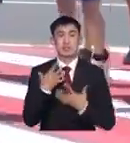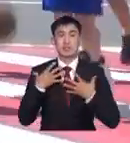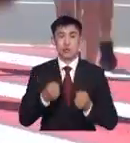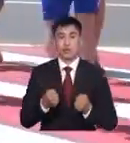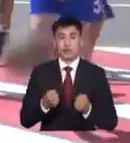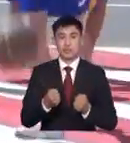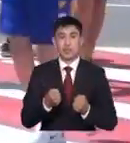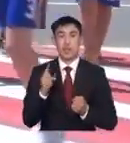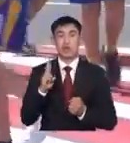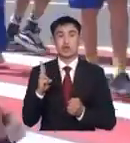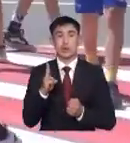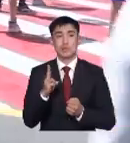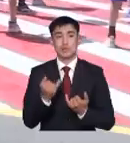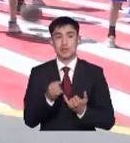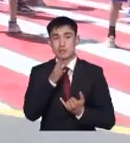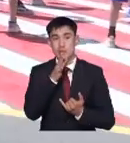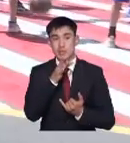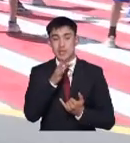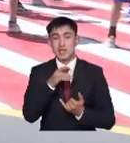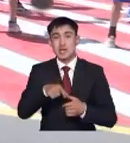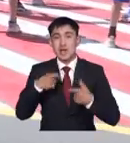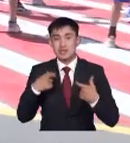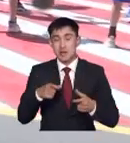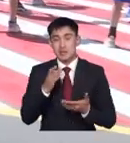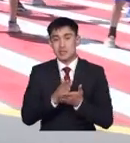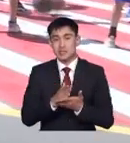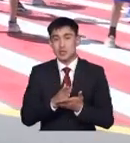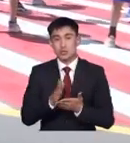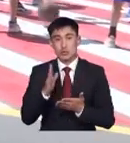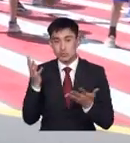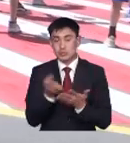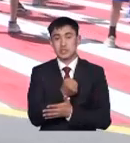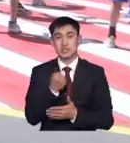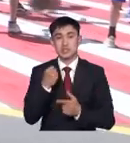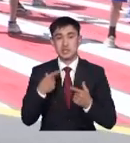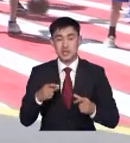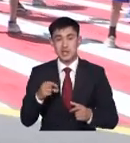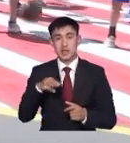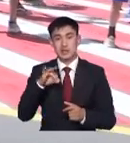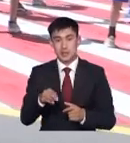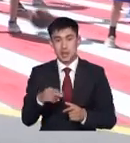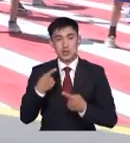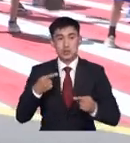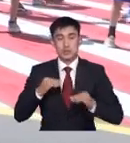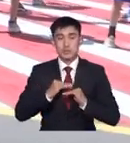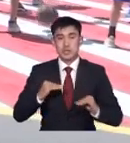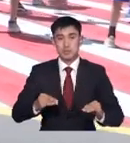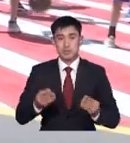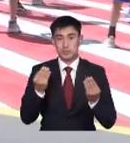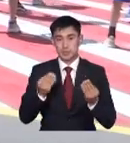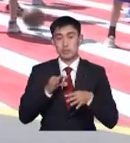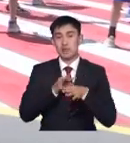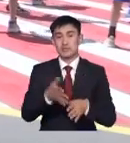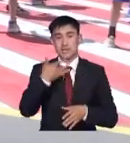здоровья, тем, кто на данный момент сдает экзамены, прекрасно их сдать. Ну, а всем остальным детишкам прекрасно